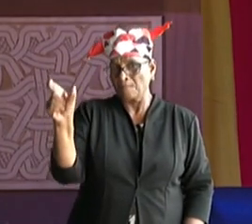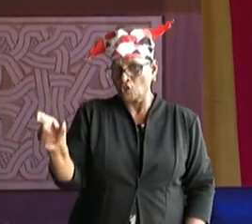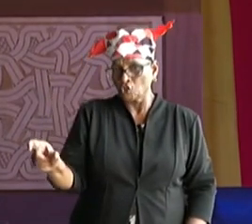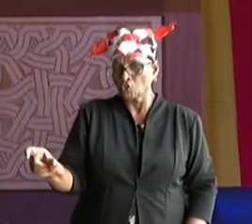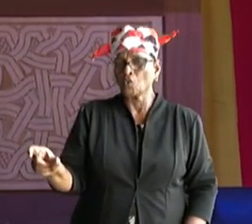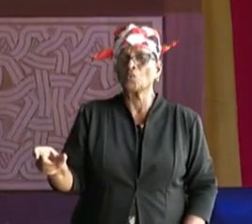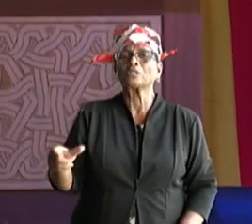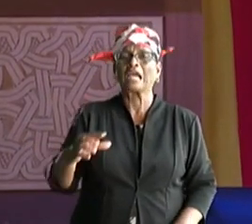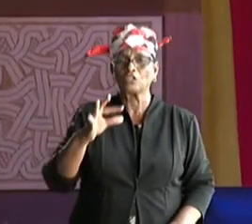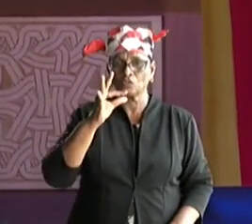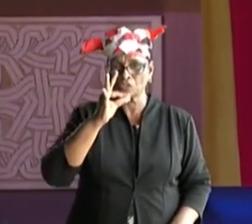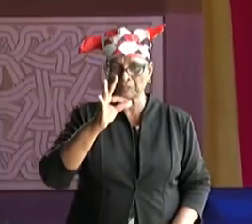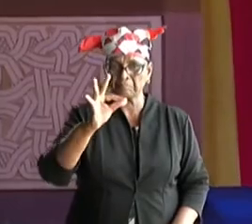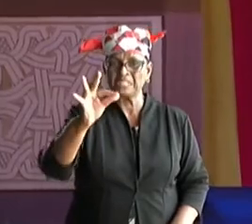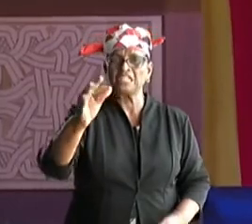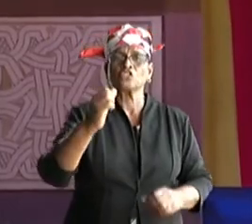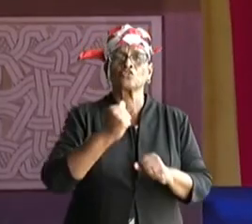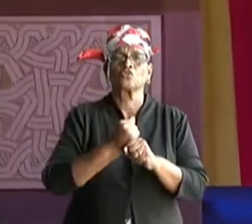leveren.